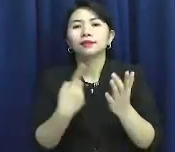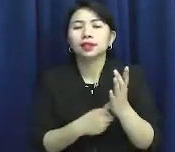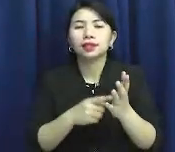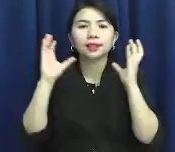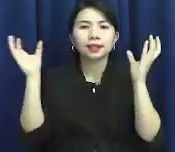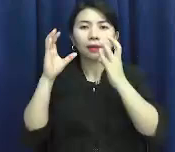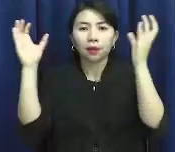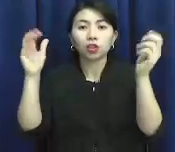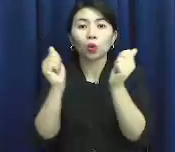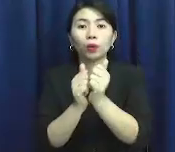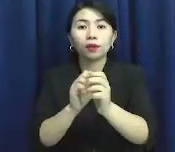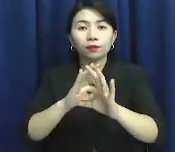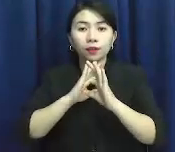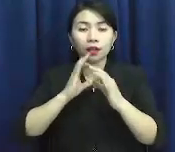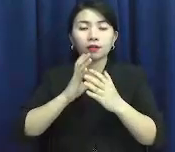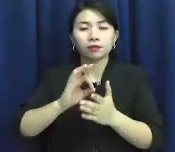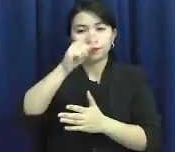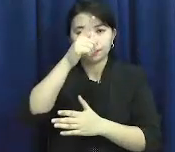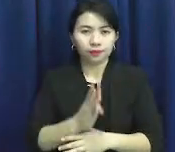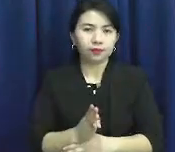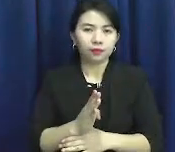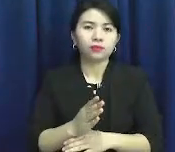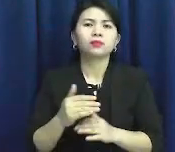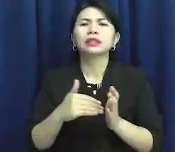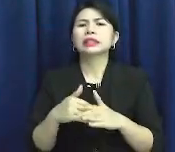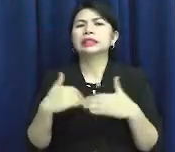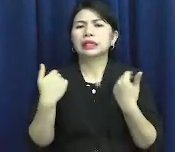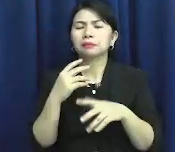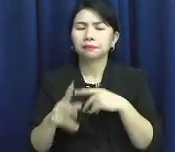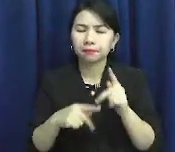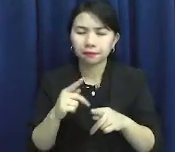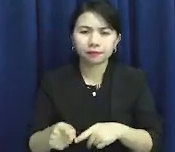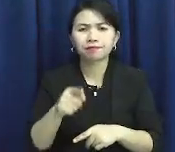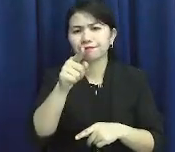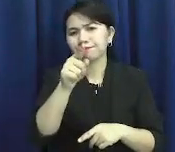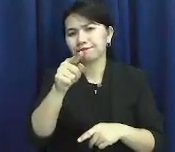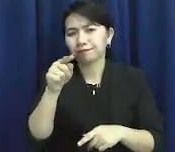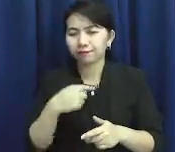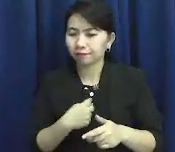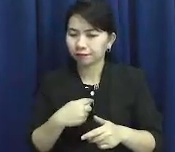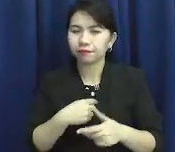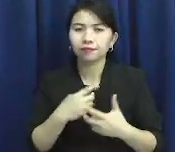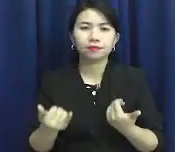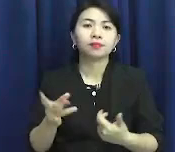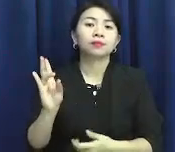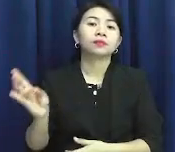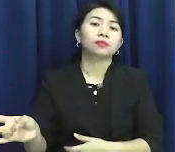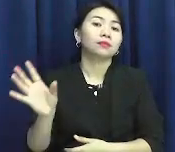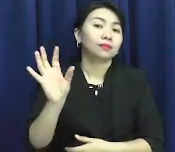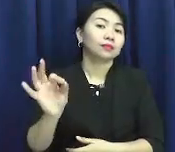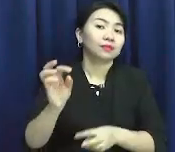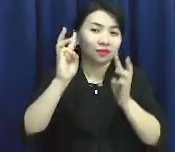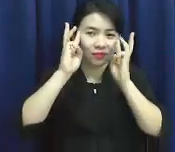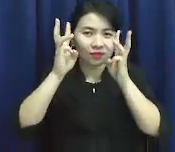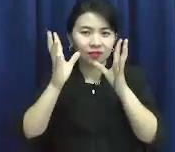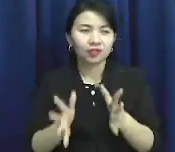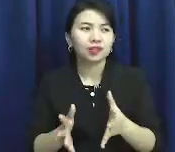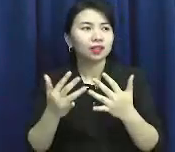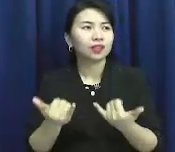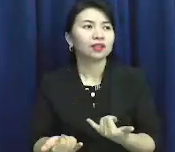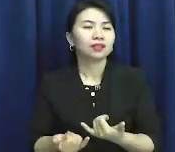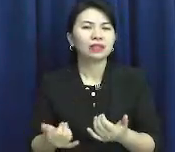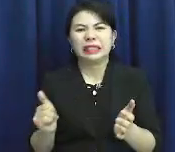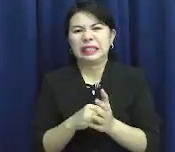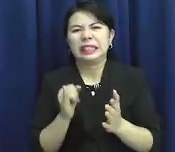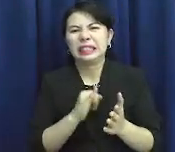I'm telling you, brethren, young people, team focus, team preparation. Sa 79 viewers na nakikita ko dito, maraonti lang